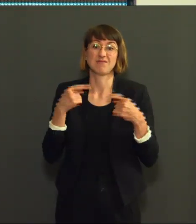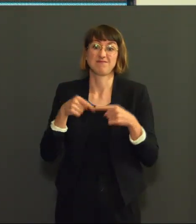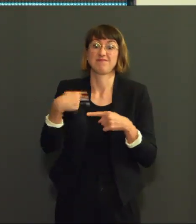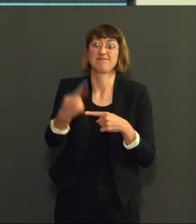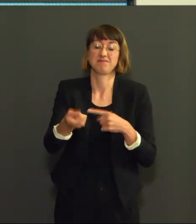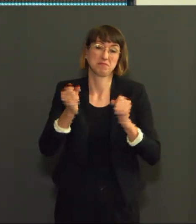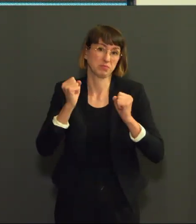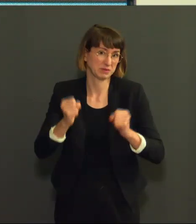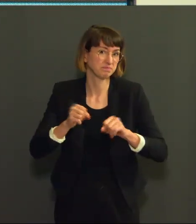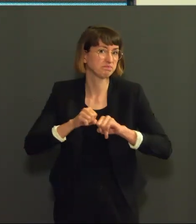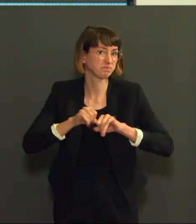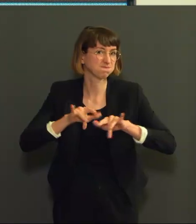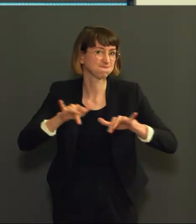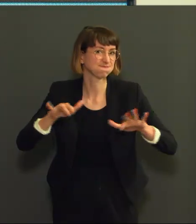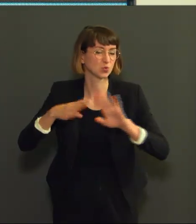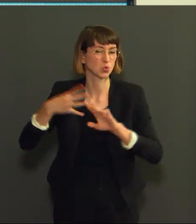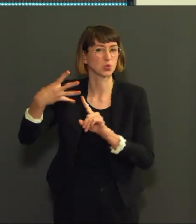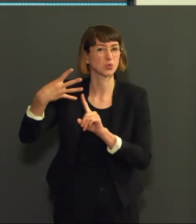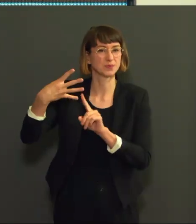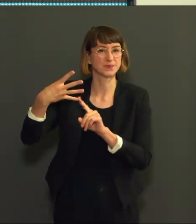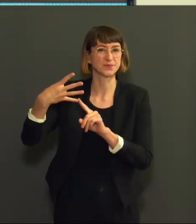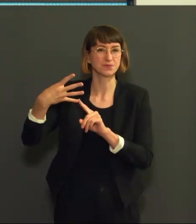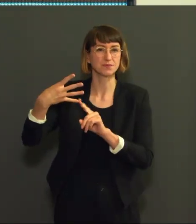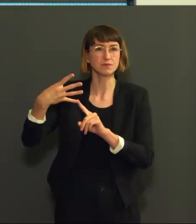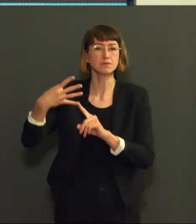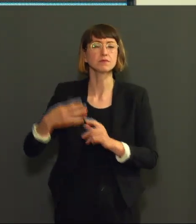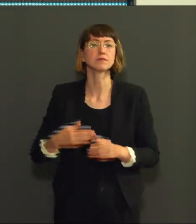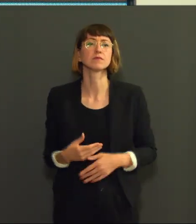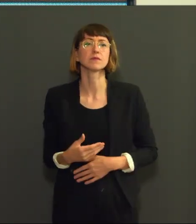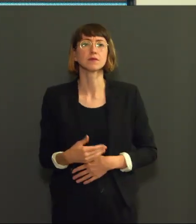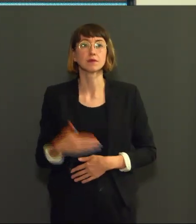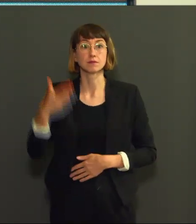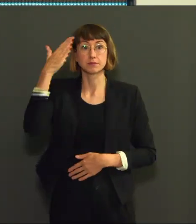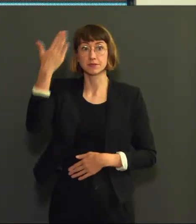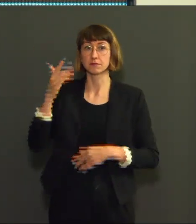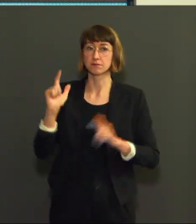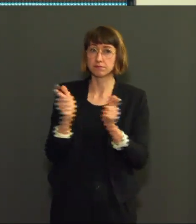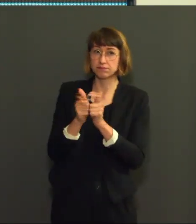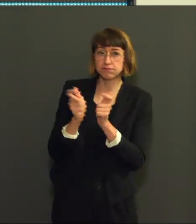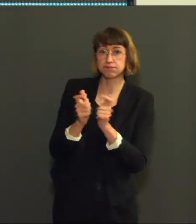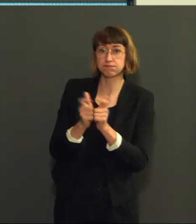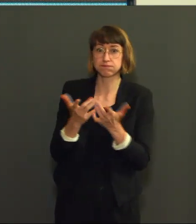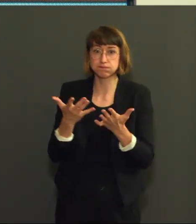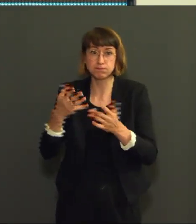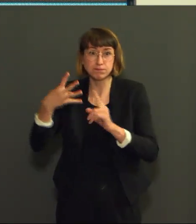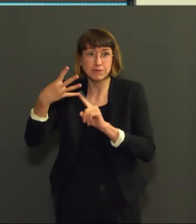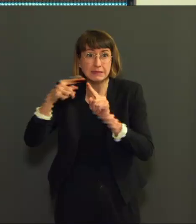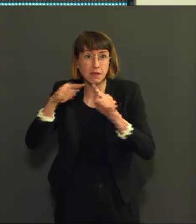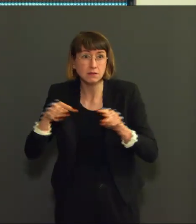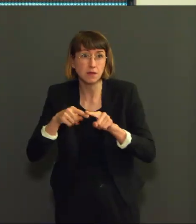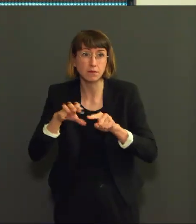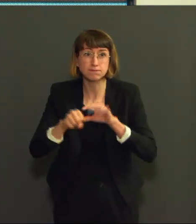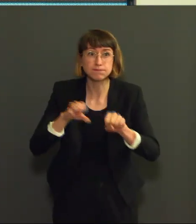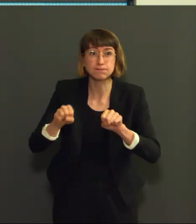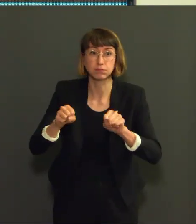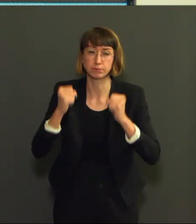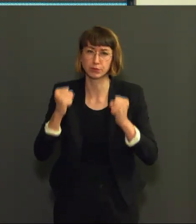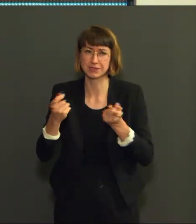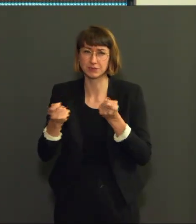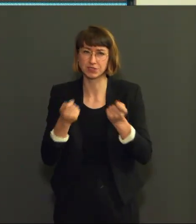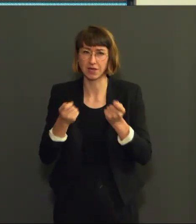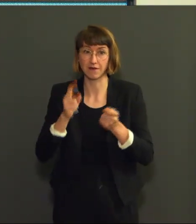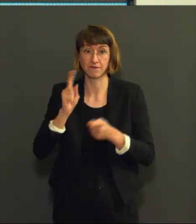Si le nombre de contaminations reste gérable et n'est pas trop important, donc si nous continuons à faire attention, si la couverture